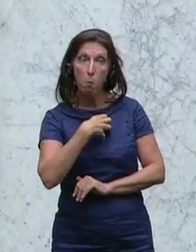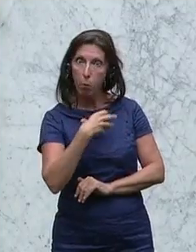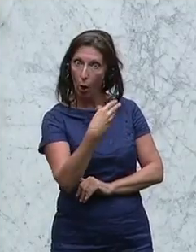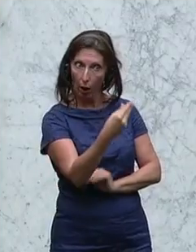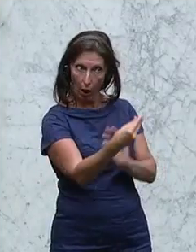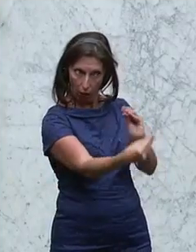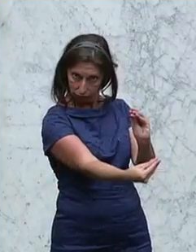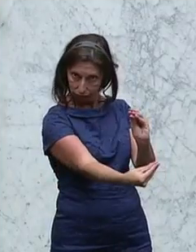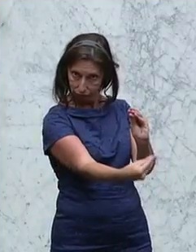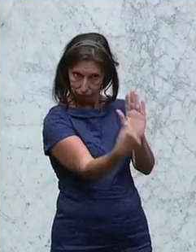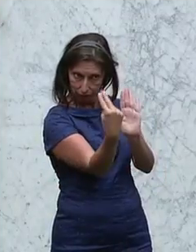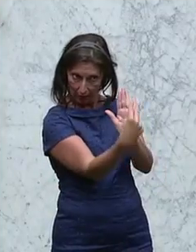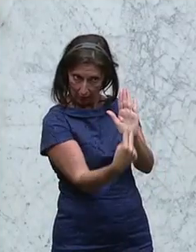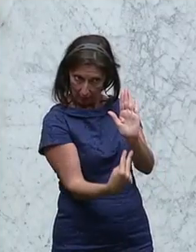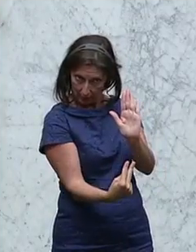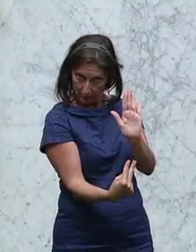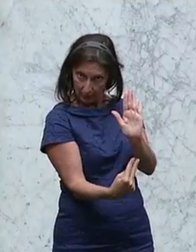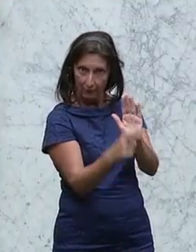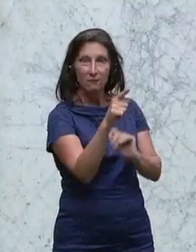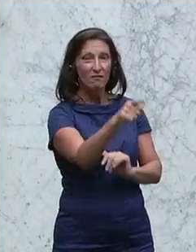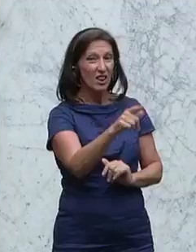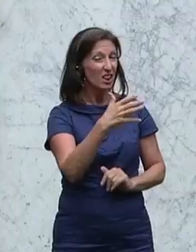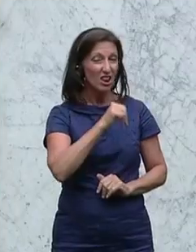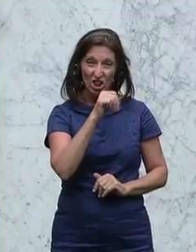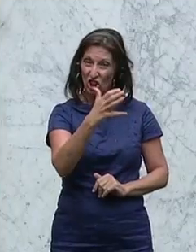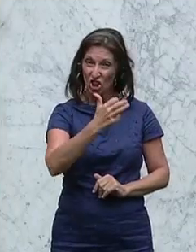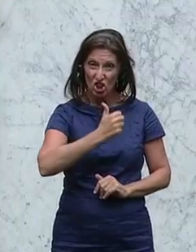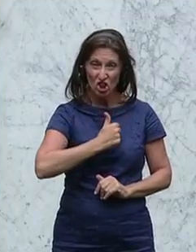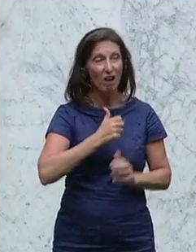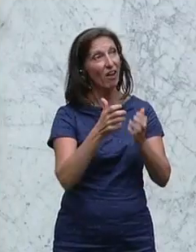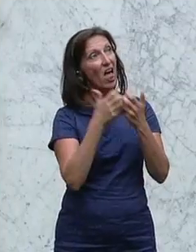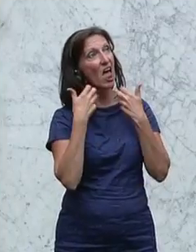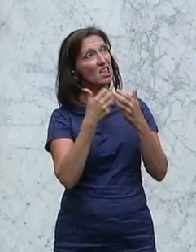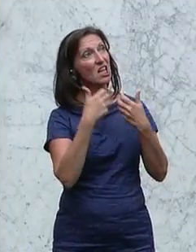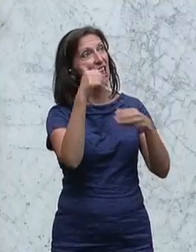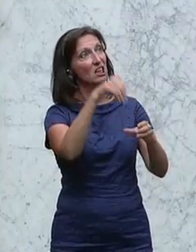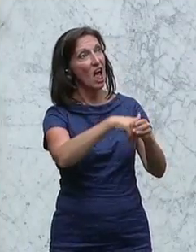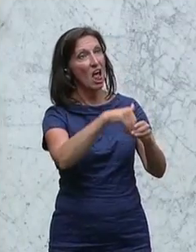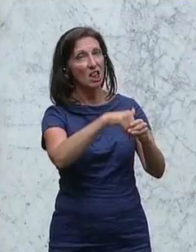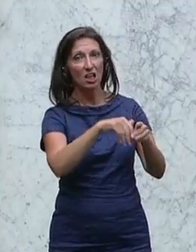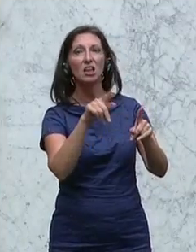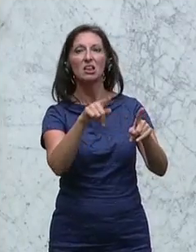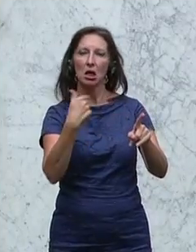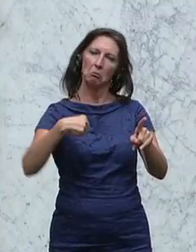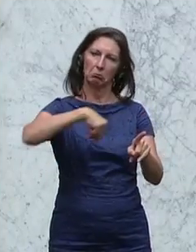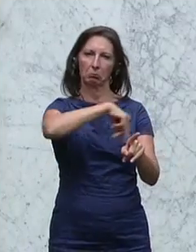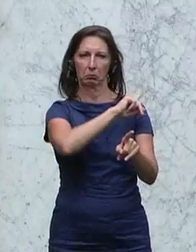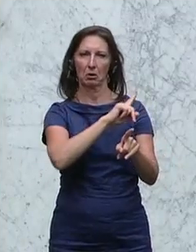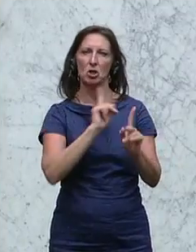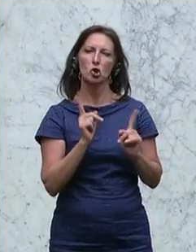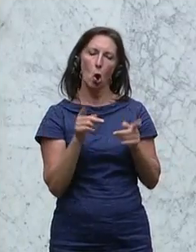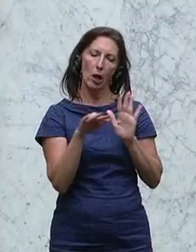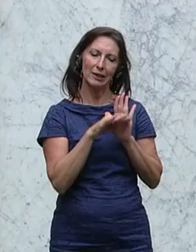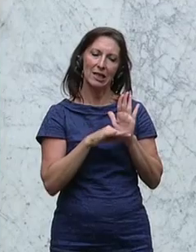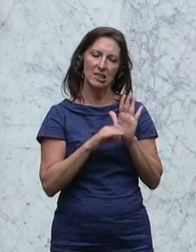und wenn der den Inhalt in eigenen Worten nicht wiedergeben konnte, schickte sie das sofort zurück zum Vereinfachen. Nehmen wir uns